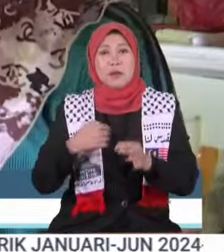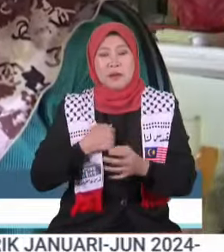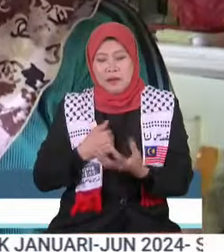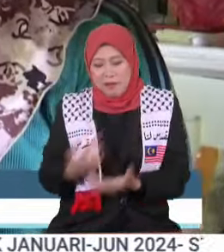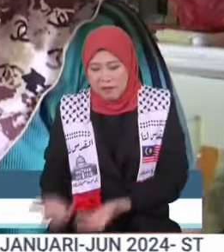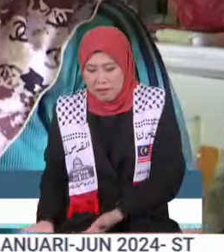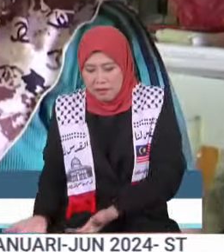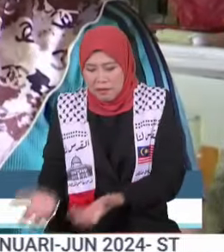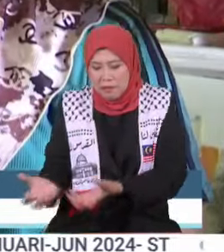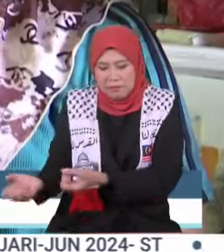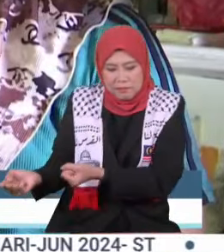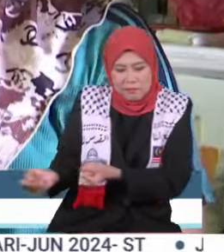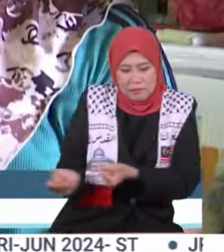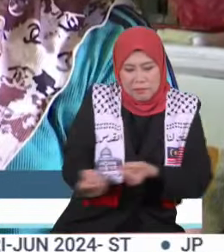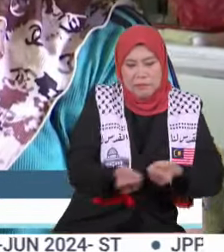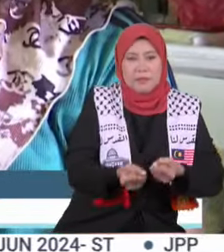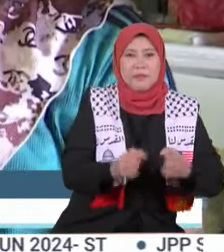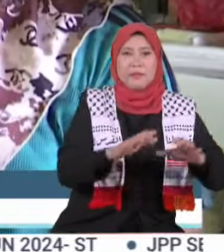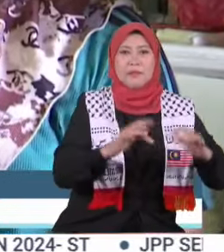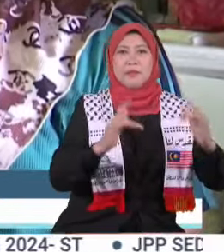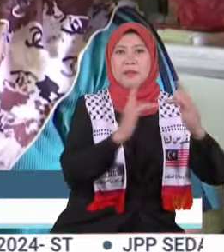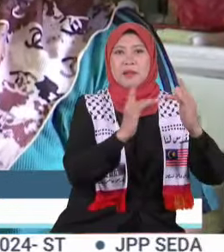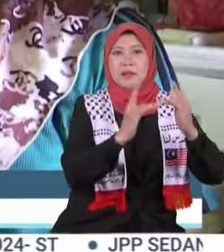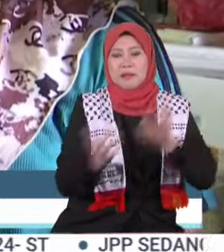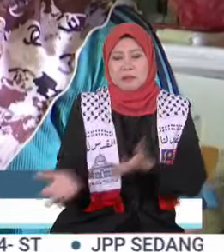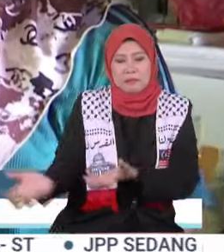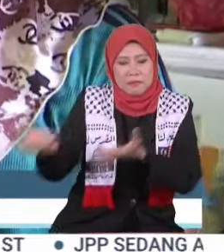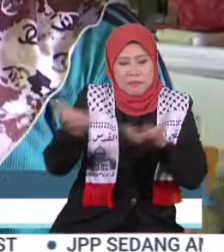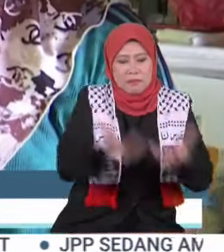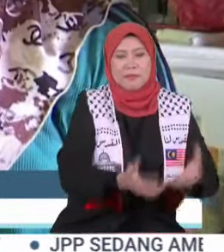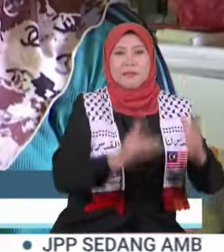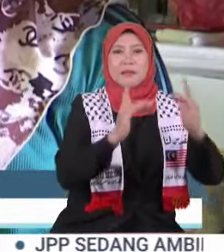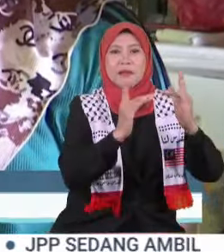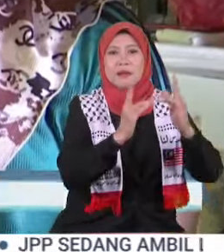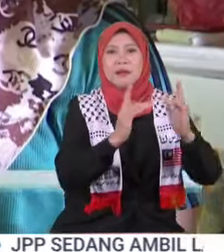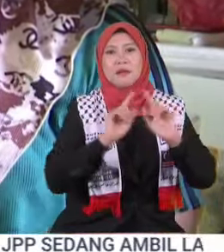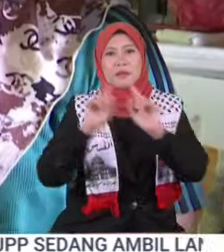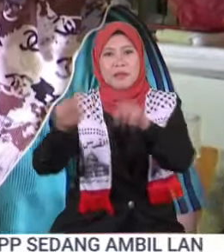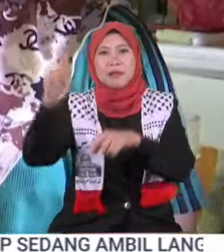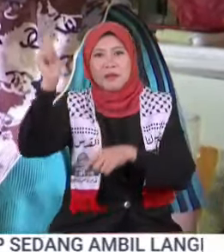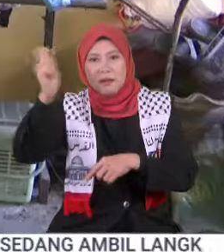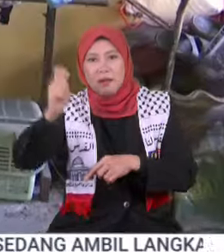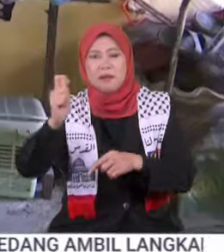angkat tarik dia letak di tepi katil angkat dia naik ni nak tolak Pi beli air Nak mandi nak apa